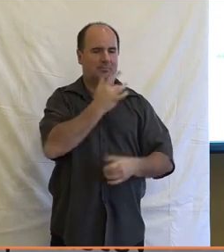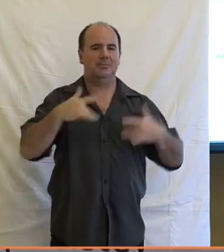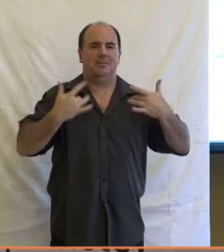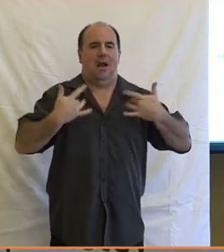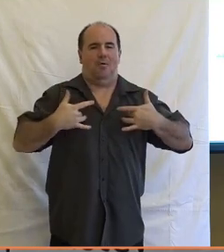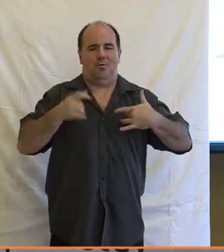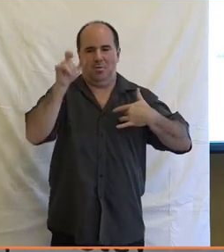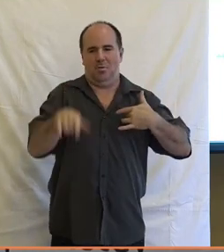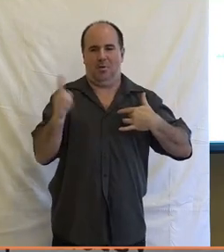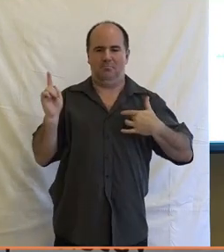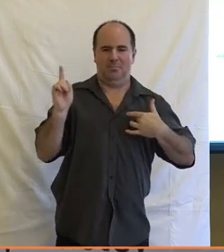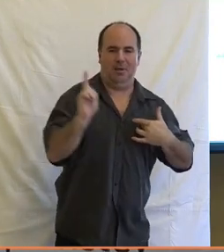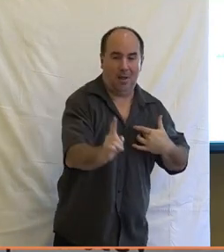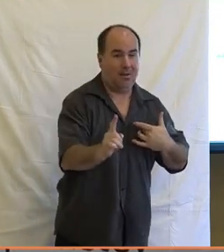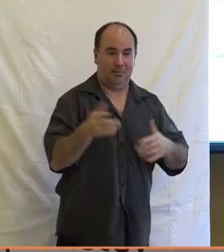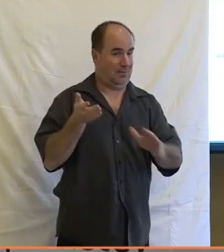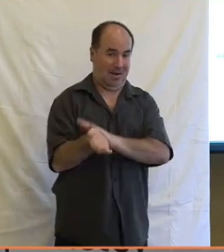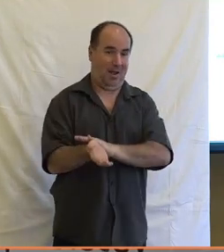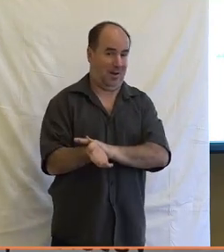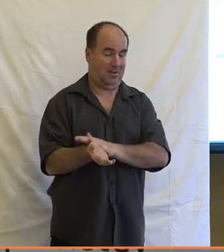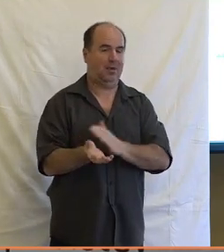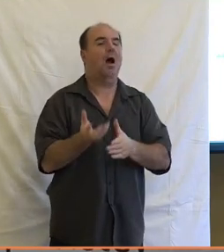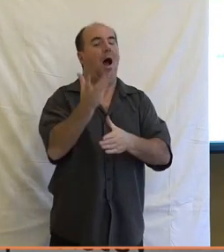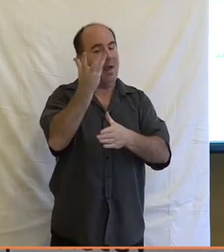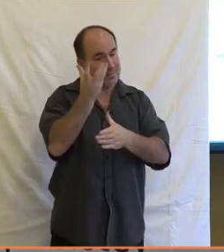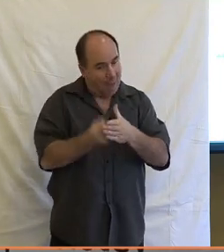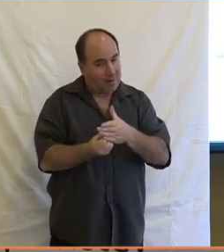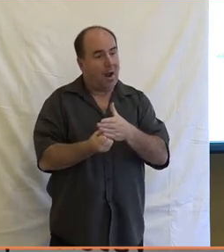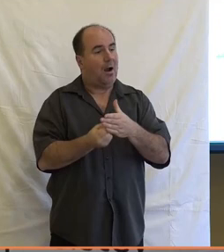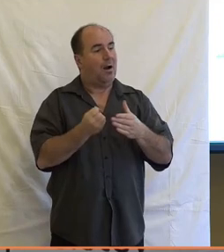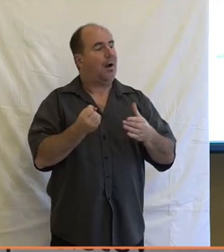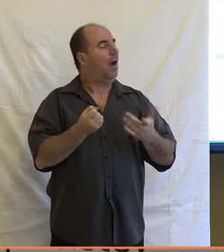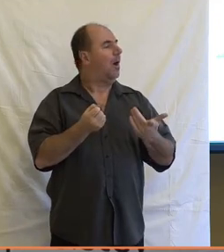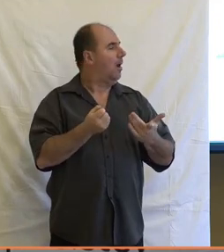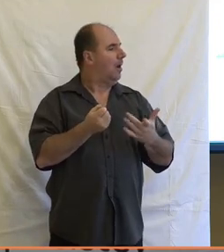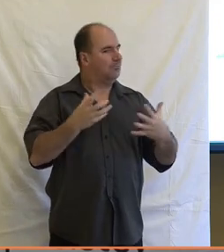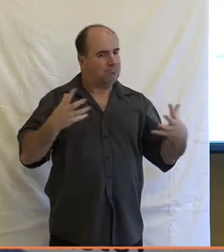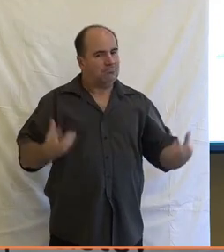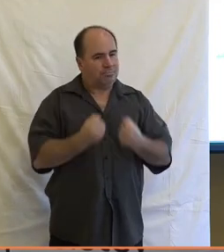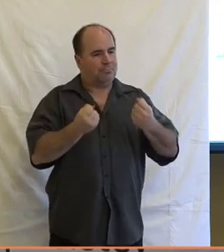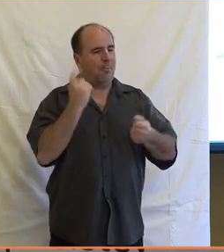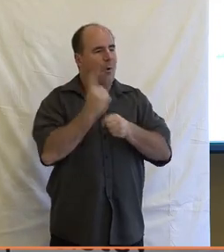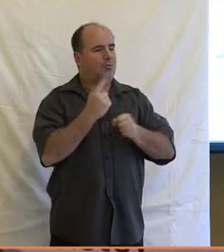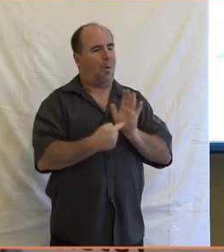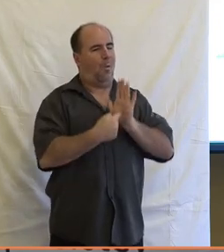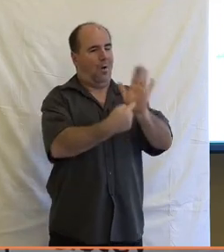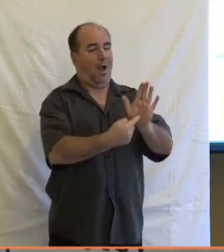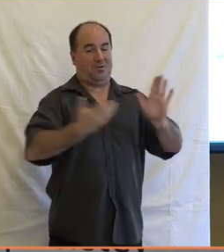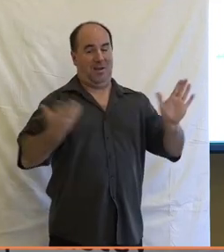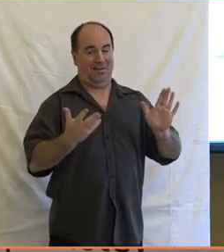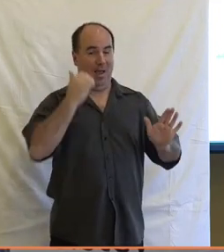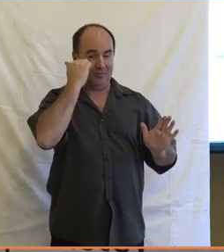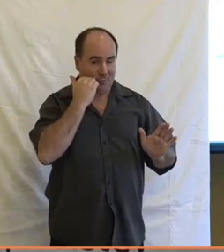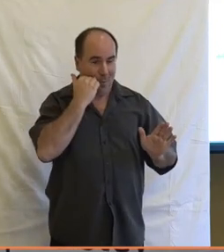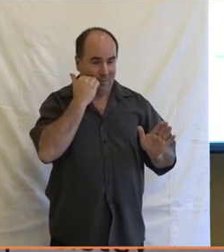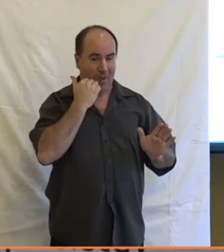něco jiného, ale vlastně pomáhá k tomu, aby za prvý lokalizoval jsem toho, kdo je nějakým způsobem zraněný, aby záchranné složky